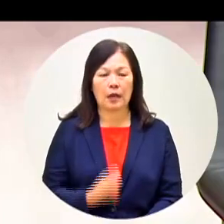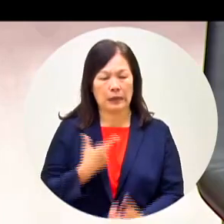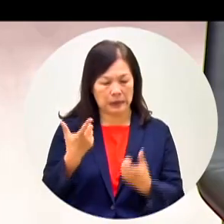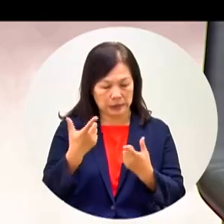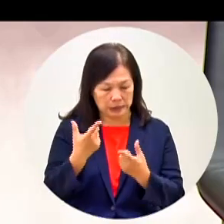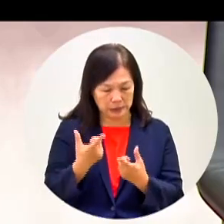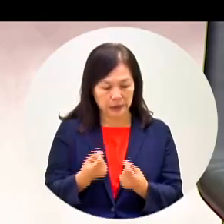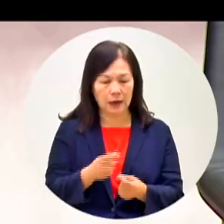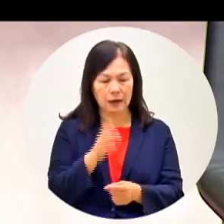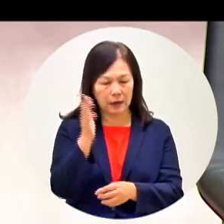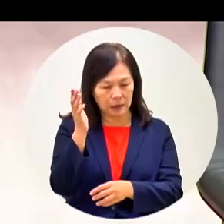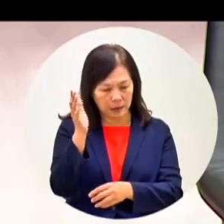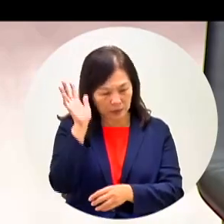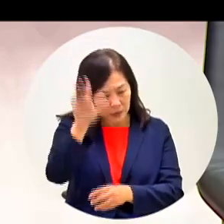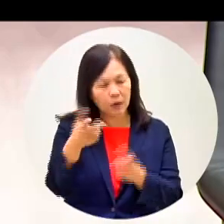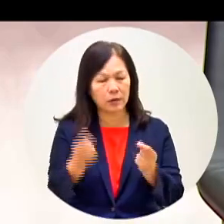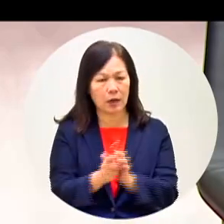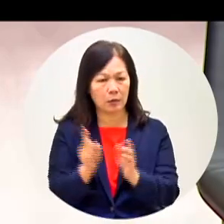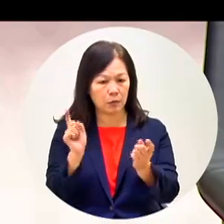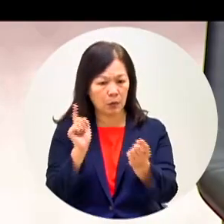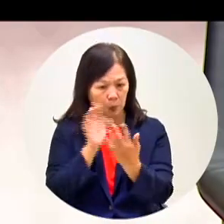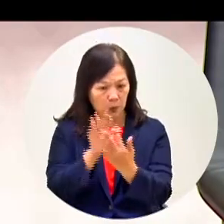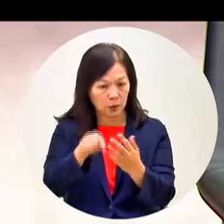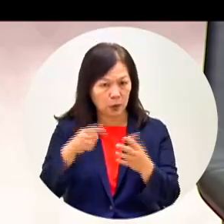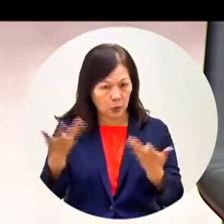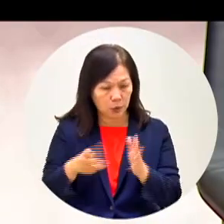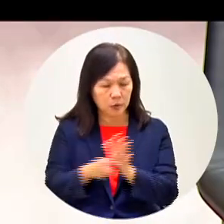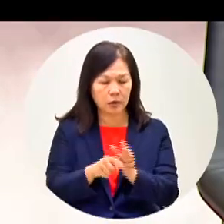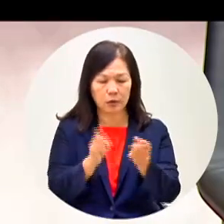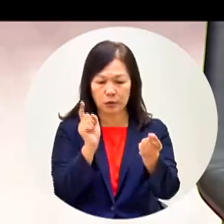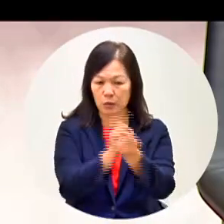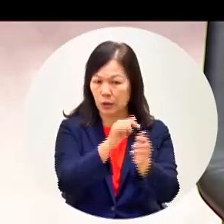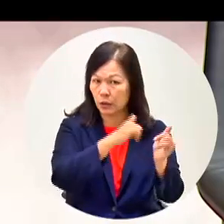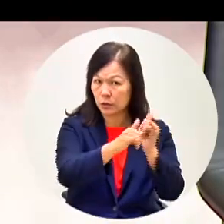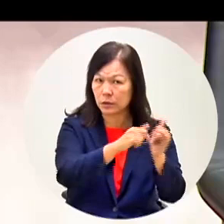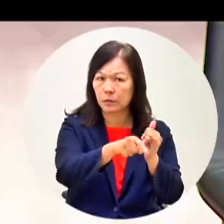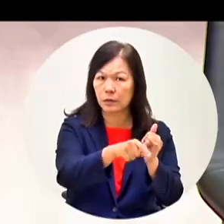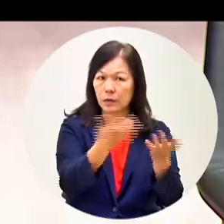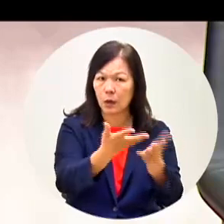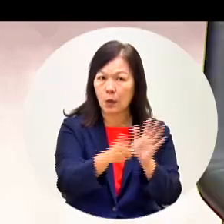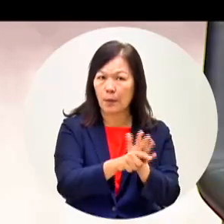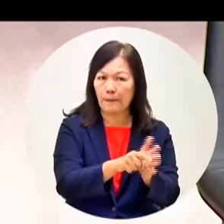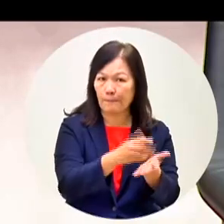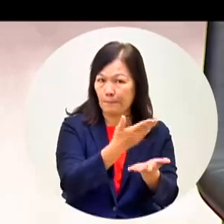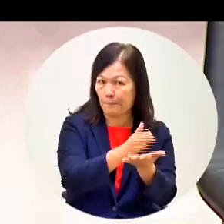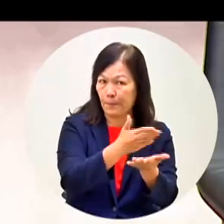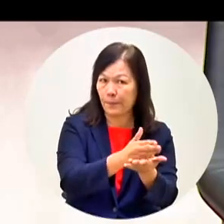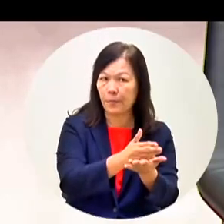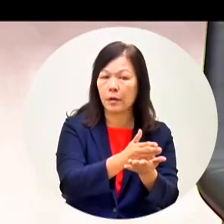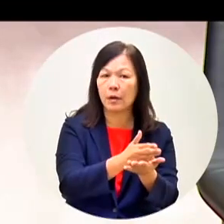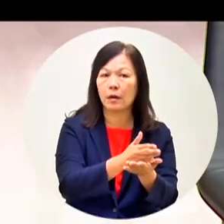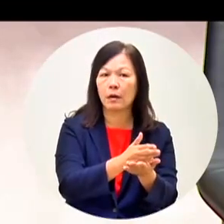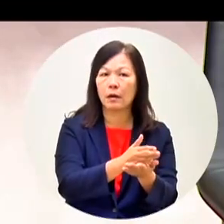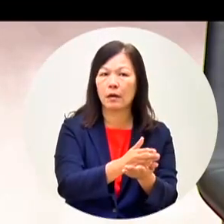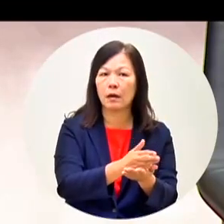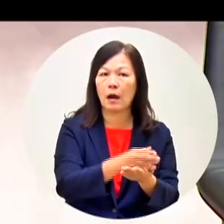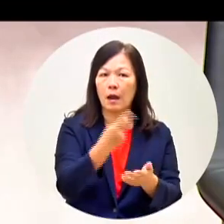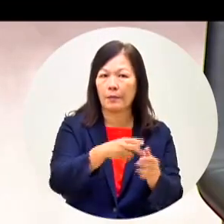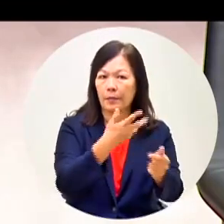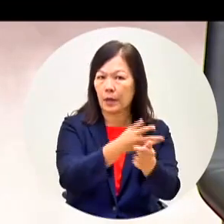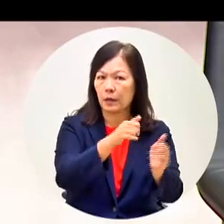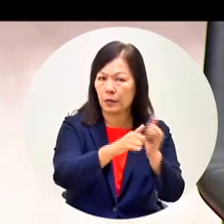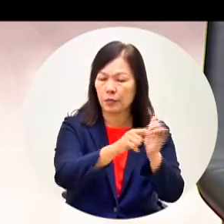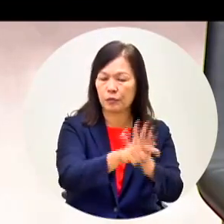决市民的这些乘客，并且能够让市民信赖我们的高雄市政